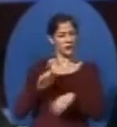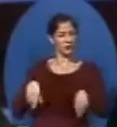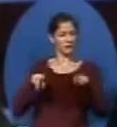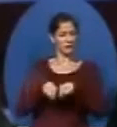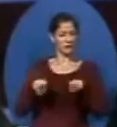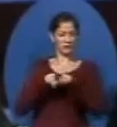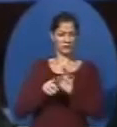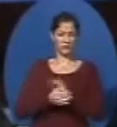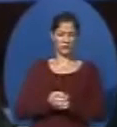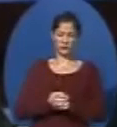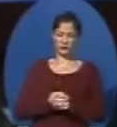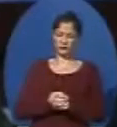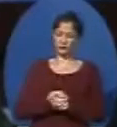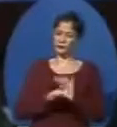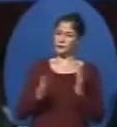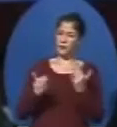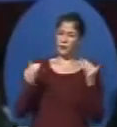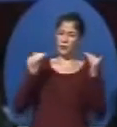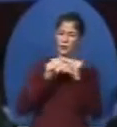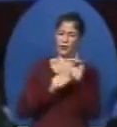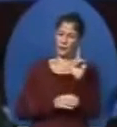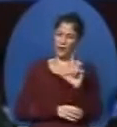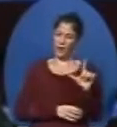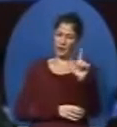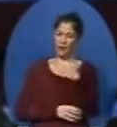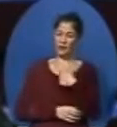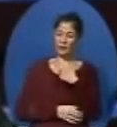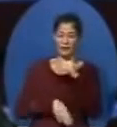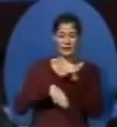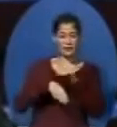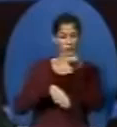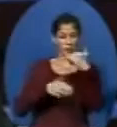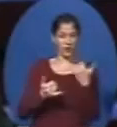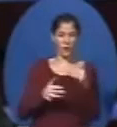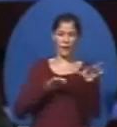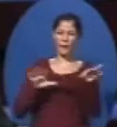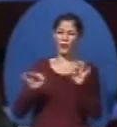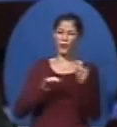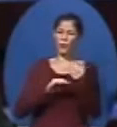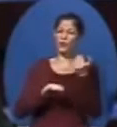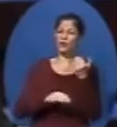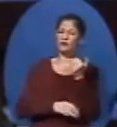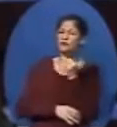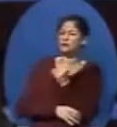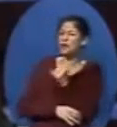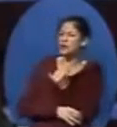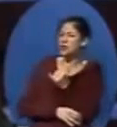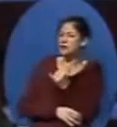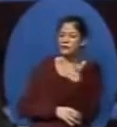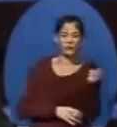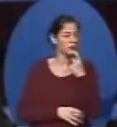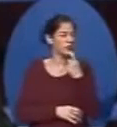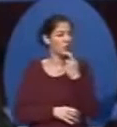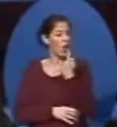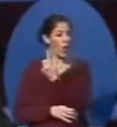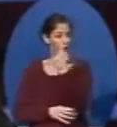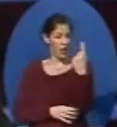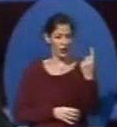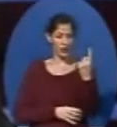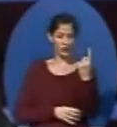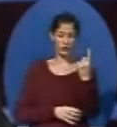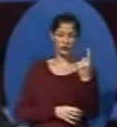אחד במיקום שמתאים לו. אני כבר... מזכירה שהיום גם עושים מיון מוקדם. מה זה מיון מוקדם? זאת אומרת, כל אסיר